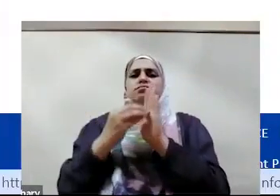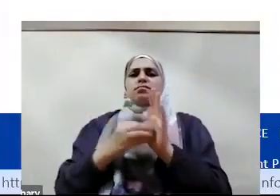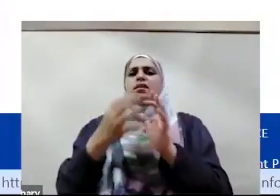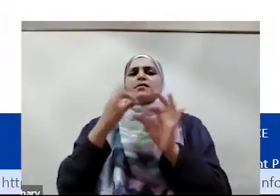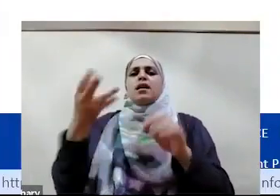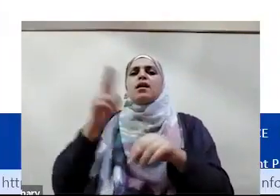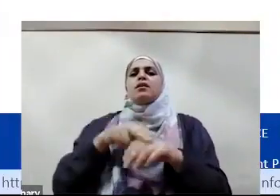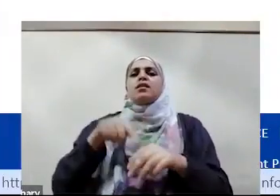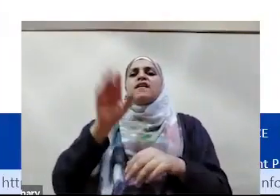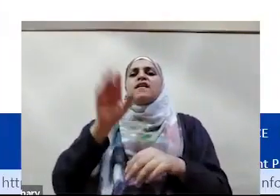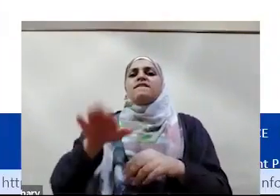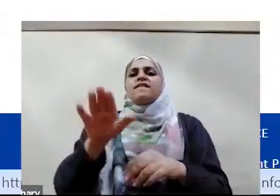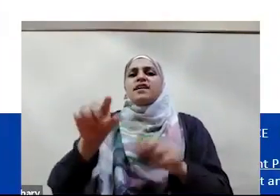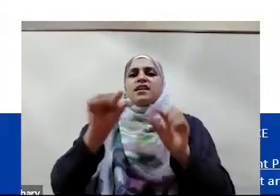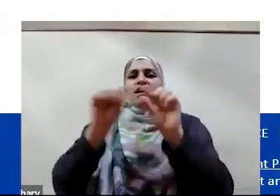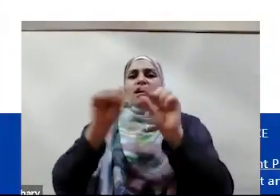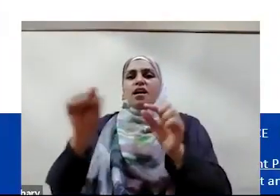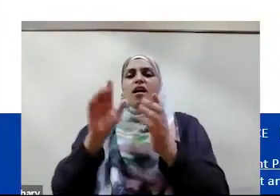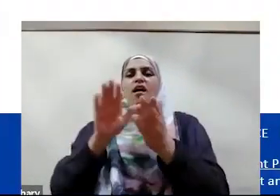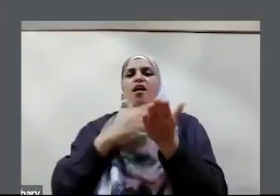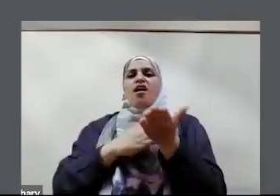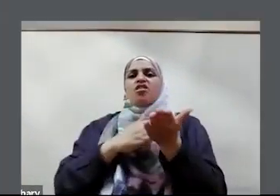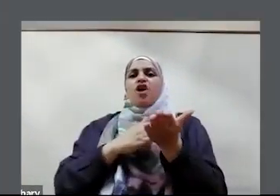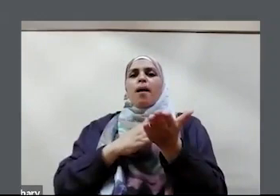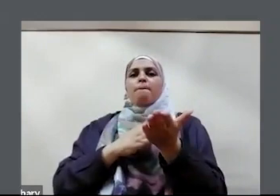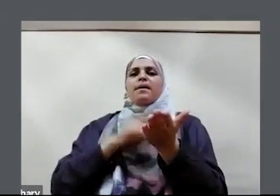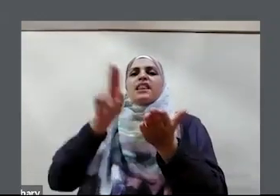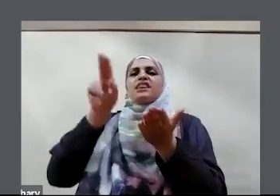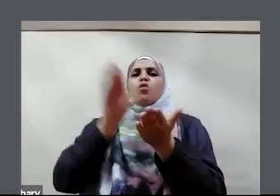الفورم بتاع خطاب التوصية.